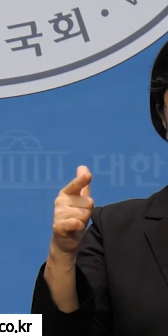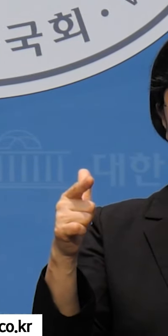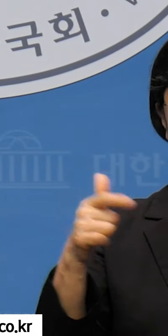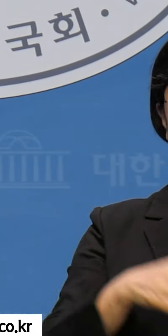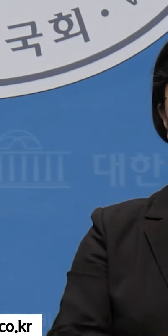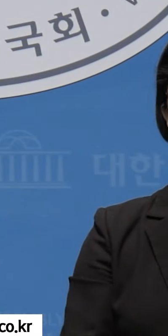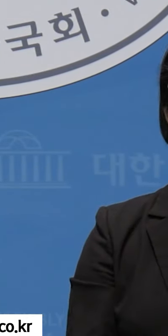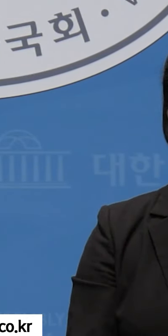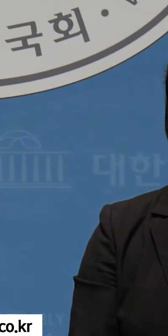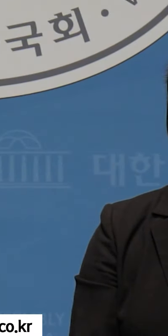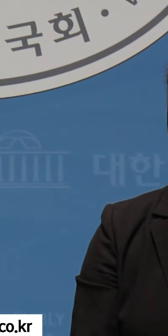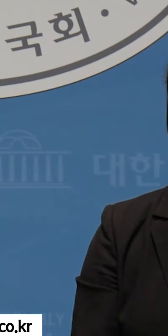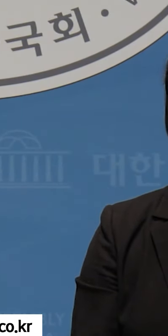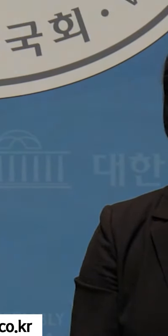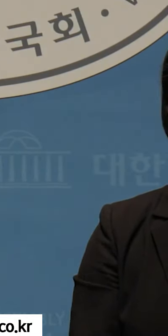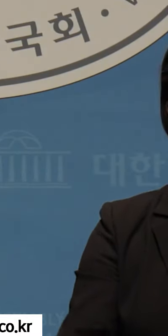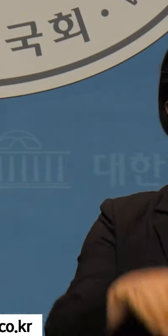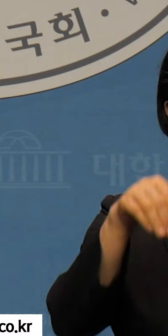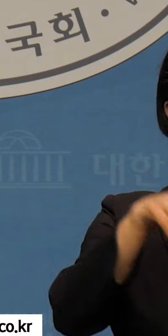증폭시킬 뿐이다.